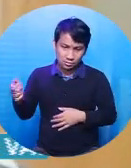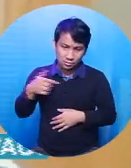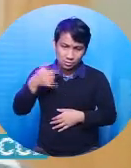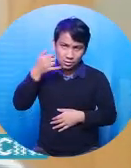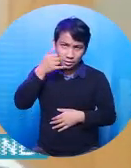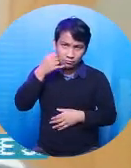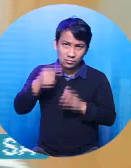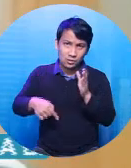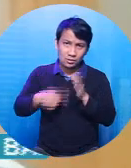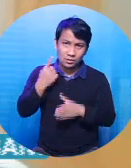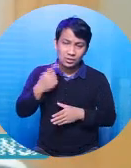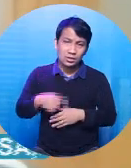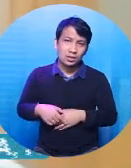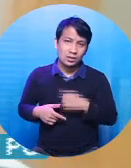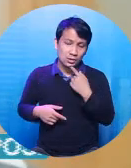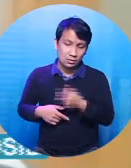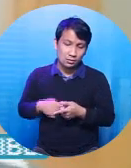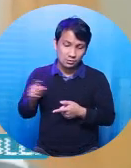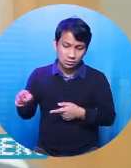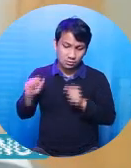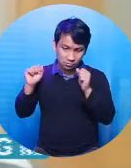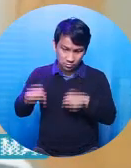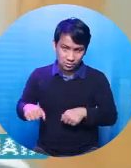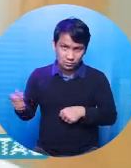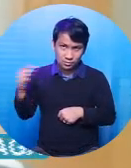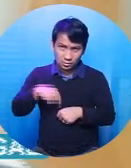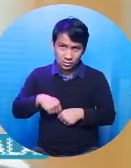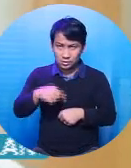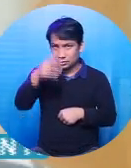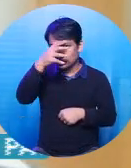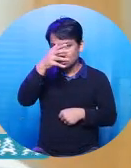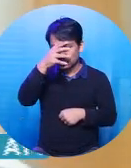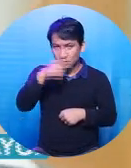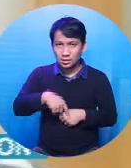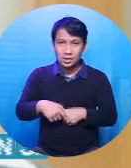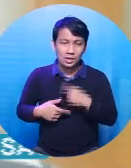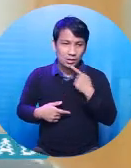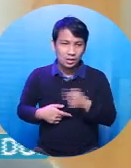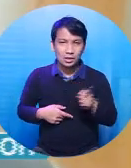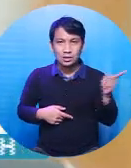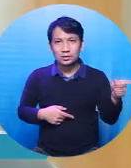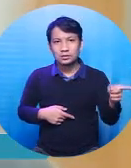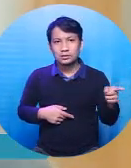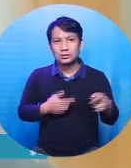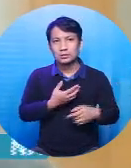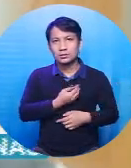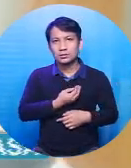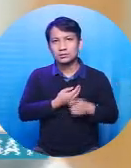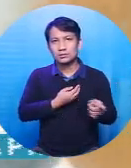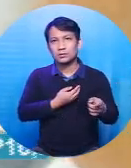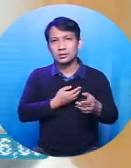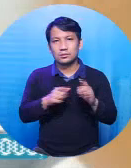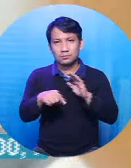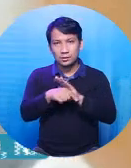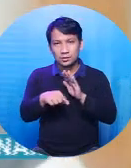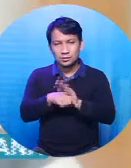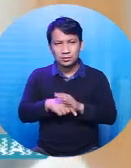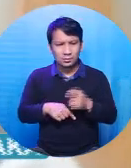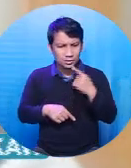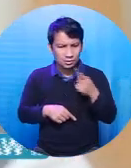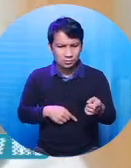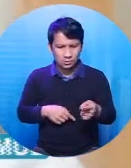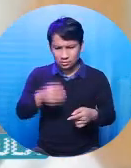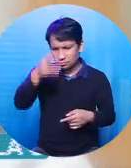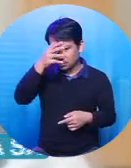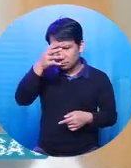nun one time, fact, diba sabi namin, andito na si Papa. Yun, una nun, kinabahan kami kasi baka bawal. Tapos sabi